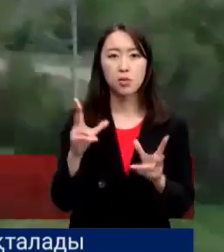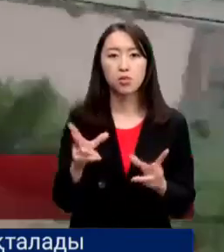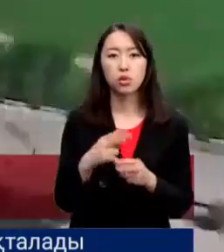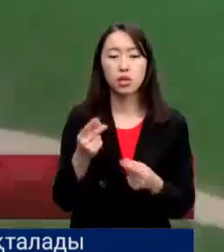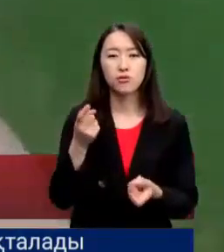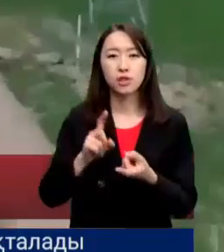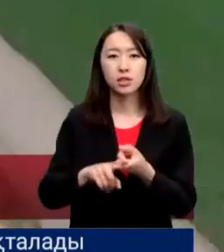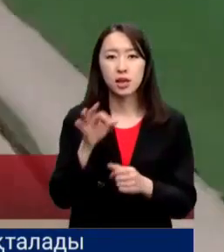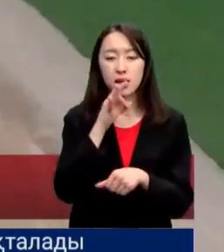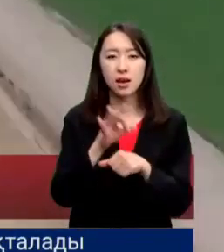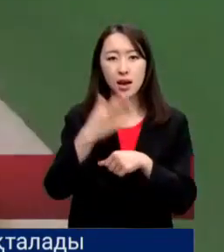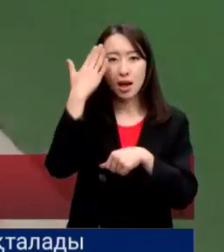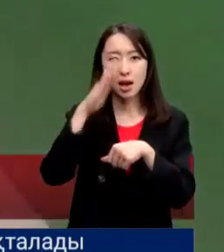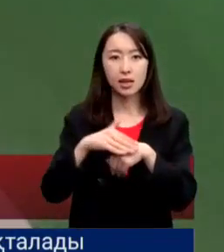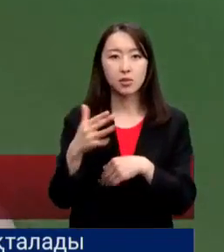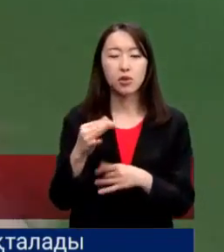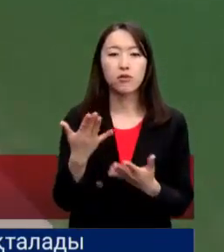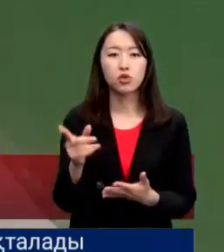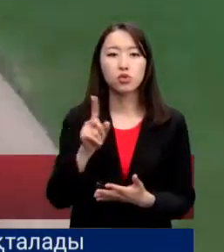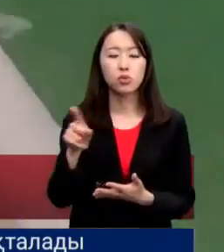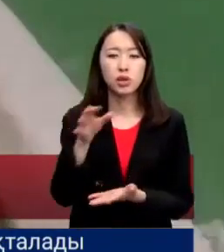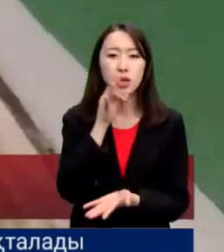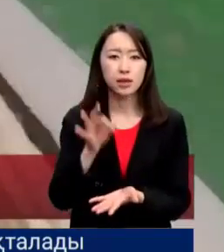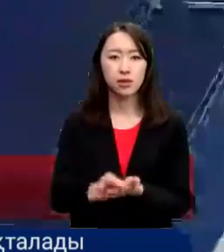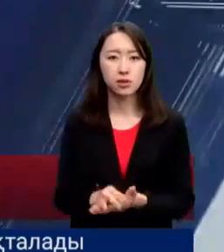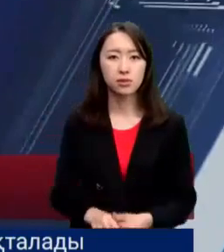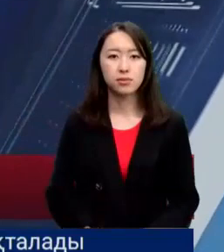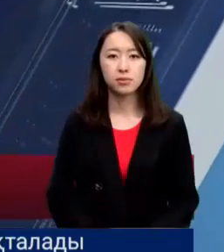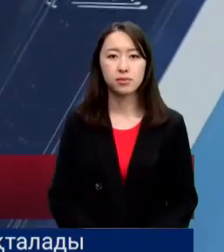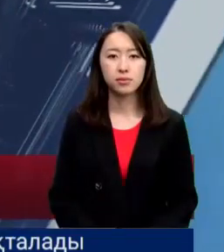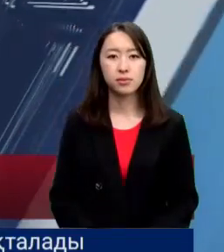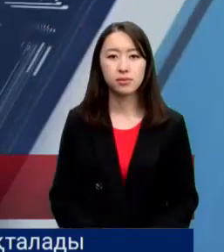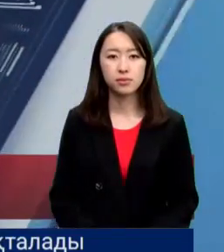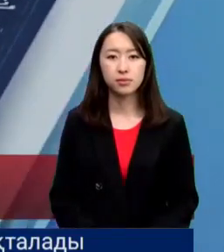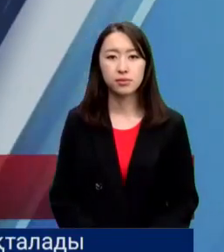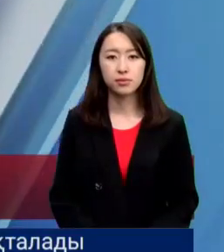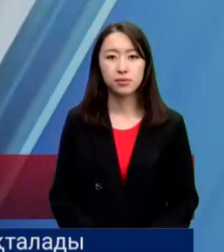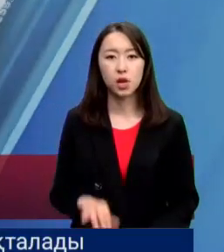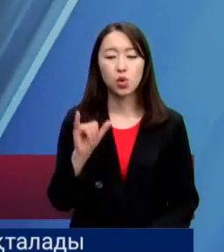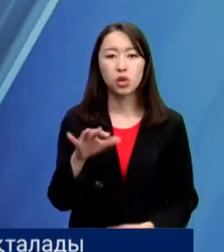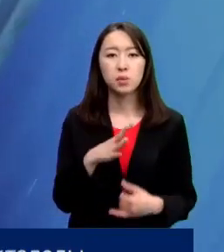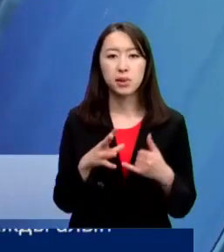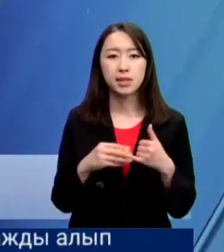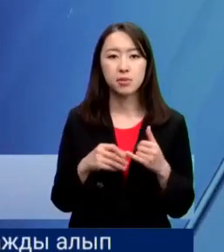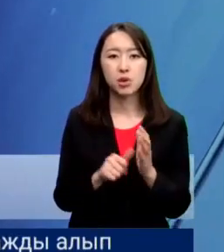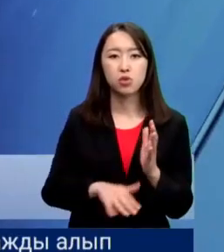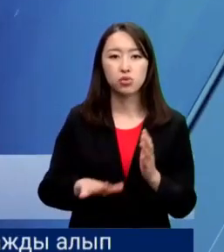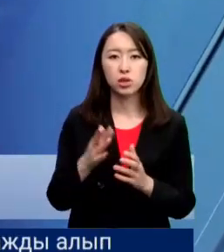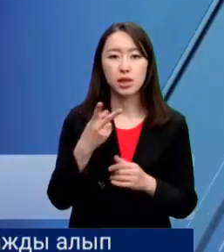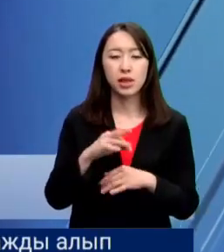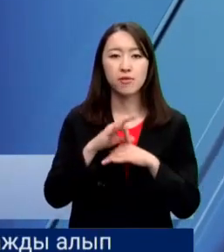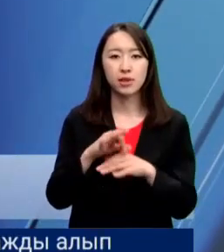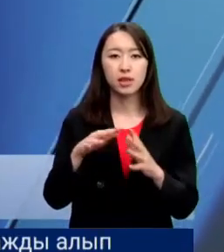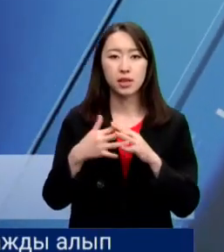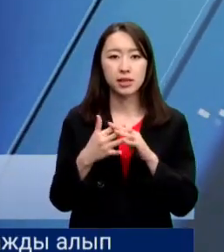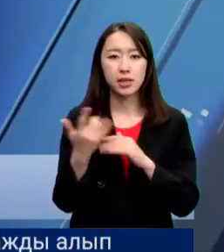связаться с представителями местного акимата, и вот что они прокомментировали. У них были земельные участки для ведения